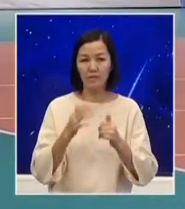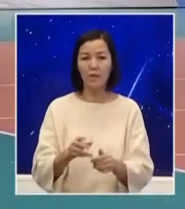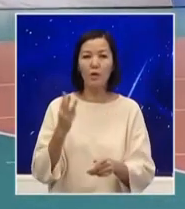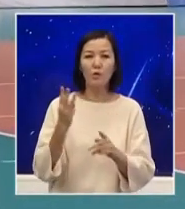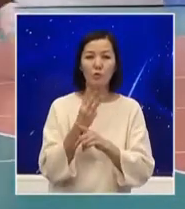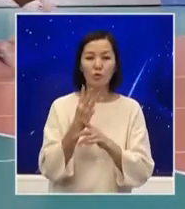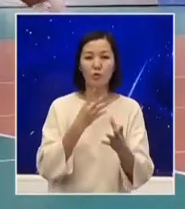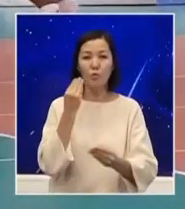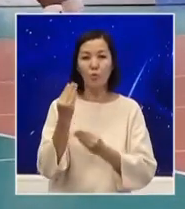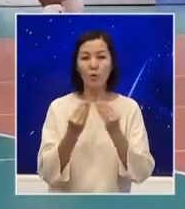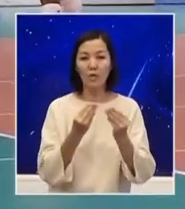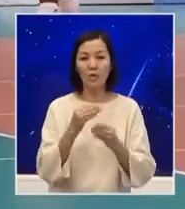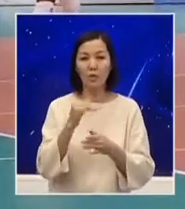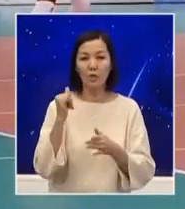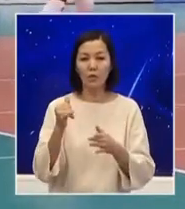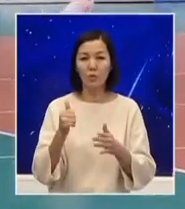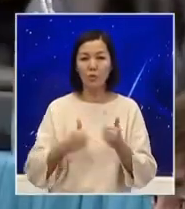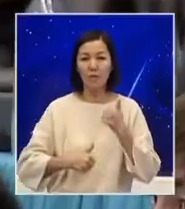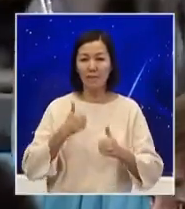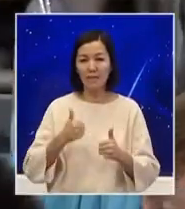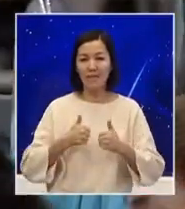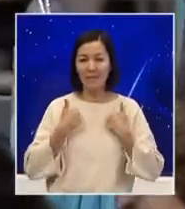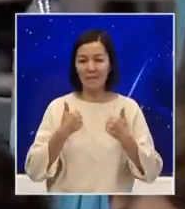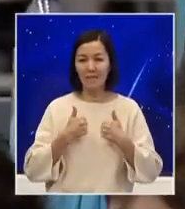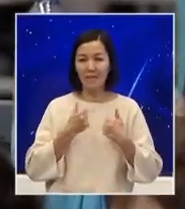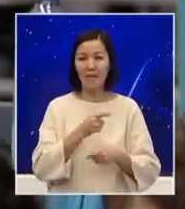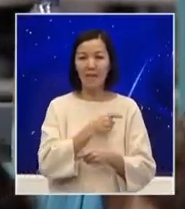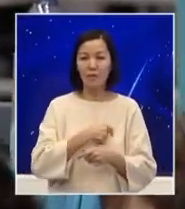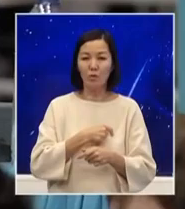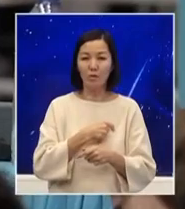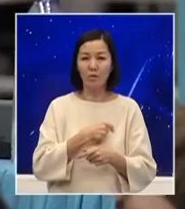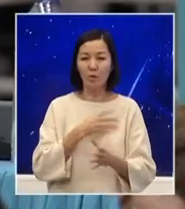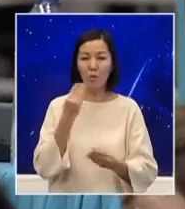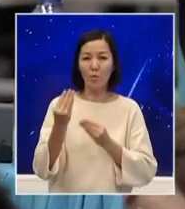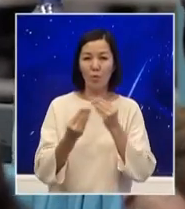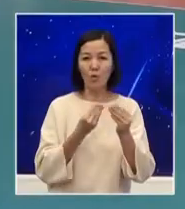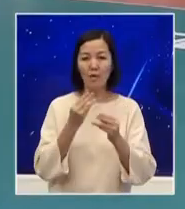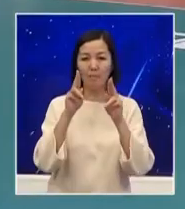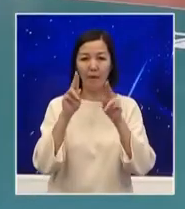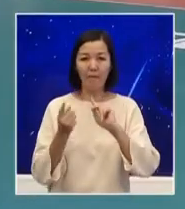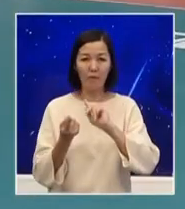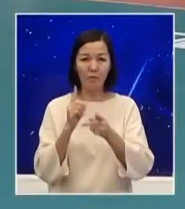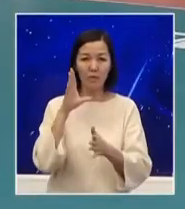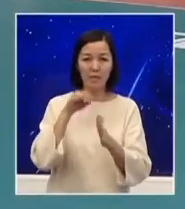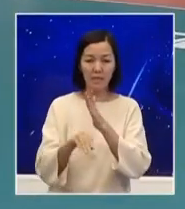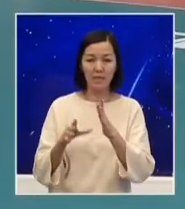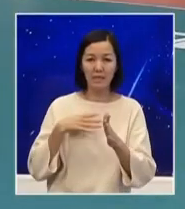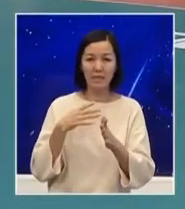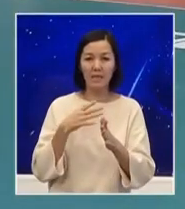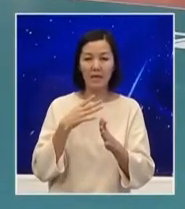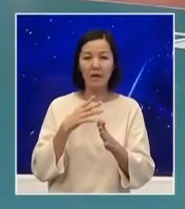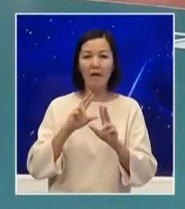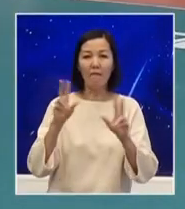Үшінші кезеңде жерлестеріміз намысқа тырысты. Бас жаттықтырушы Бурхан Жанболатта ойын жүйесіне бірқатар өзгерістер енгізді. Шаршап